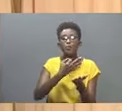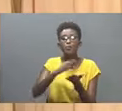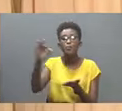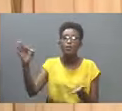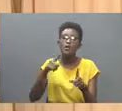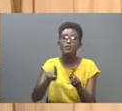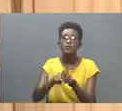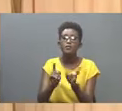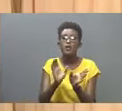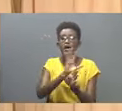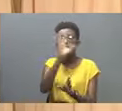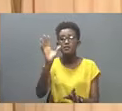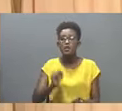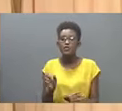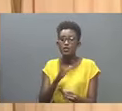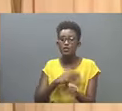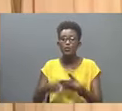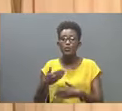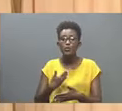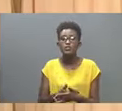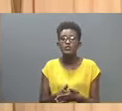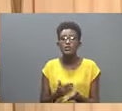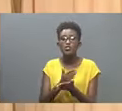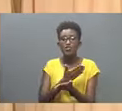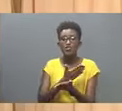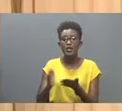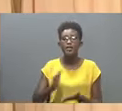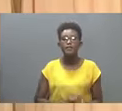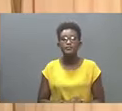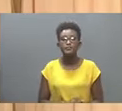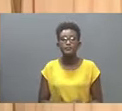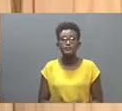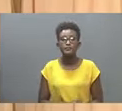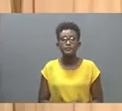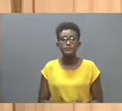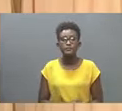Je crois fermement que nous deviendrons un comme